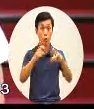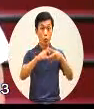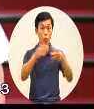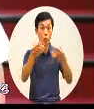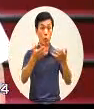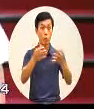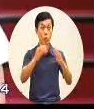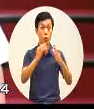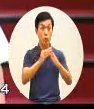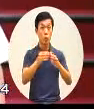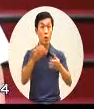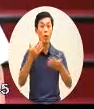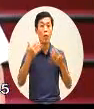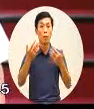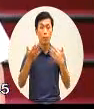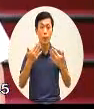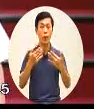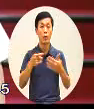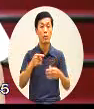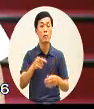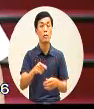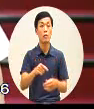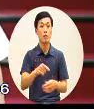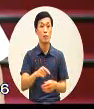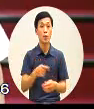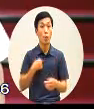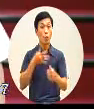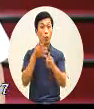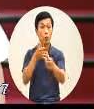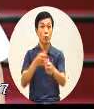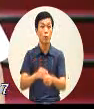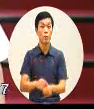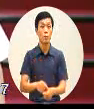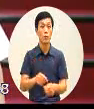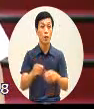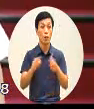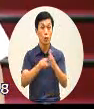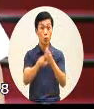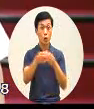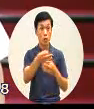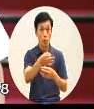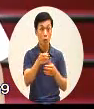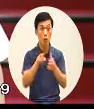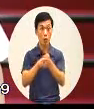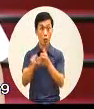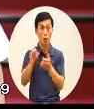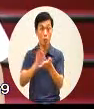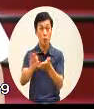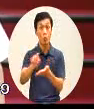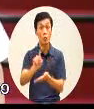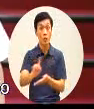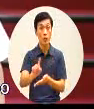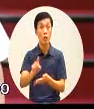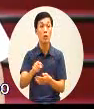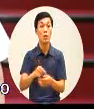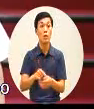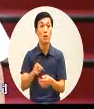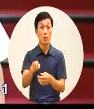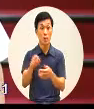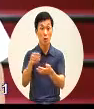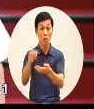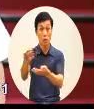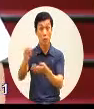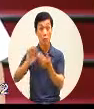专款专用，他写的那么清楚。来问你，专款专用啦吼，你要收七月七要人收